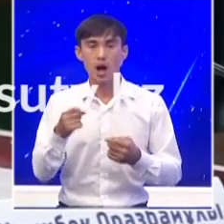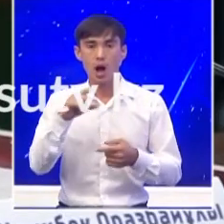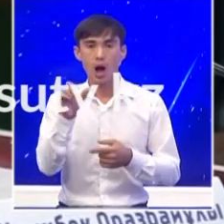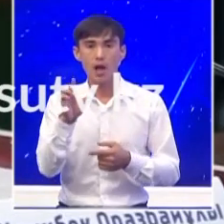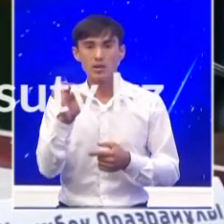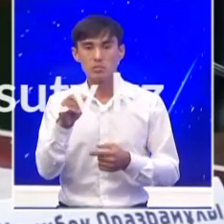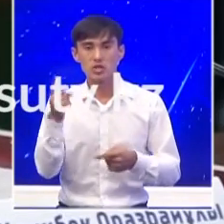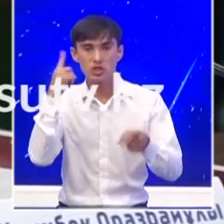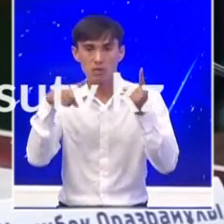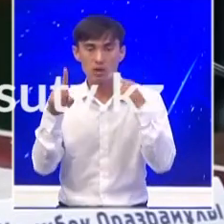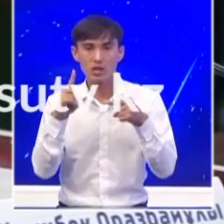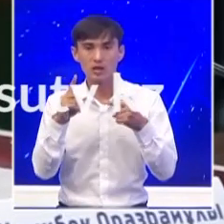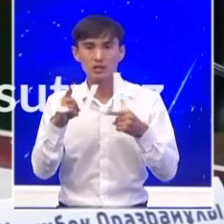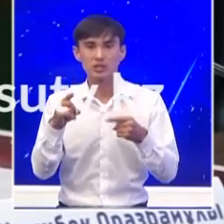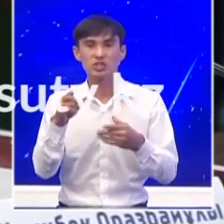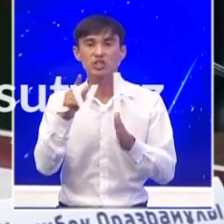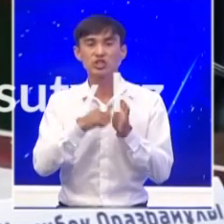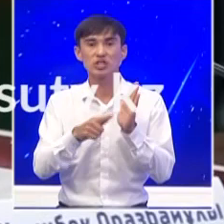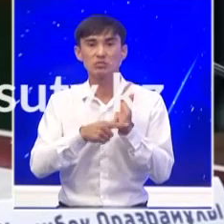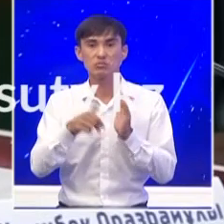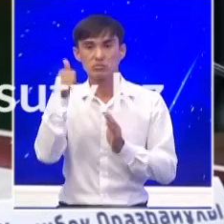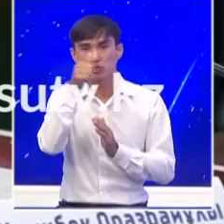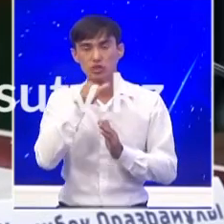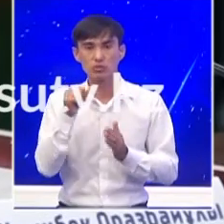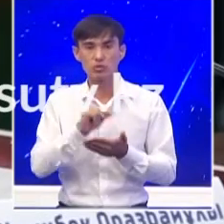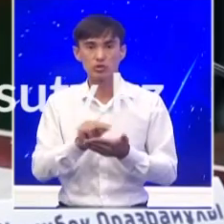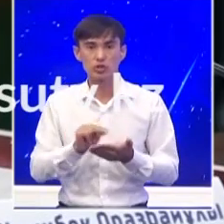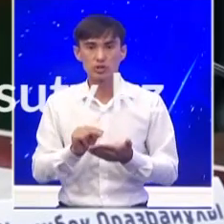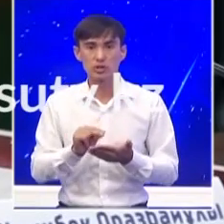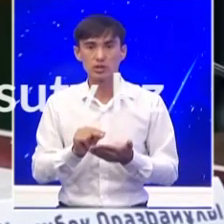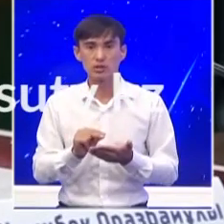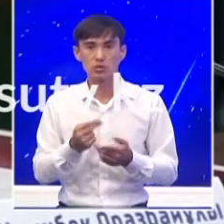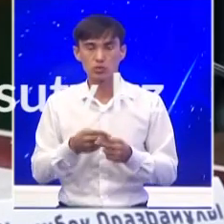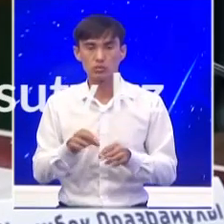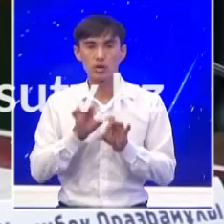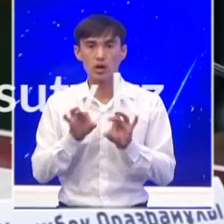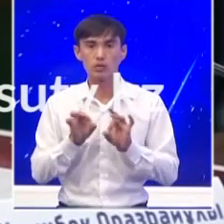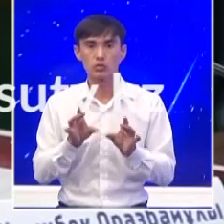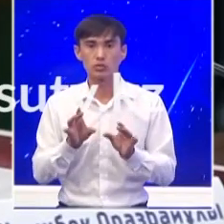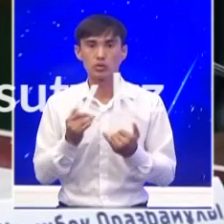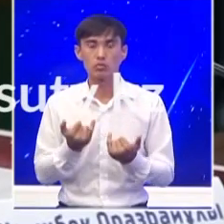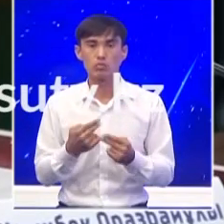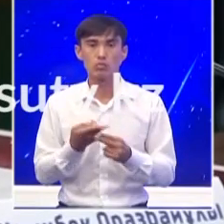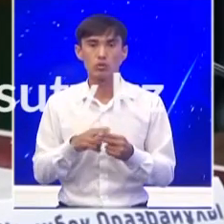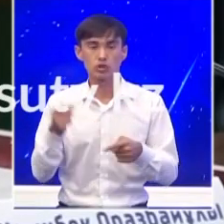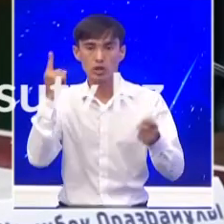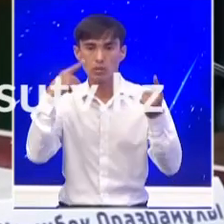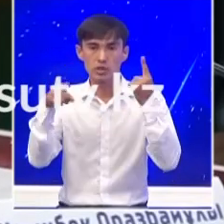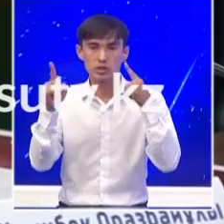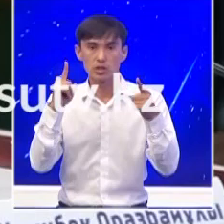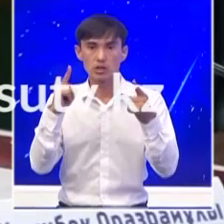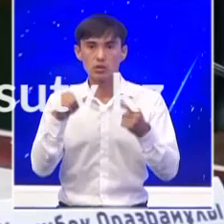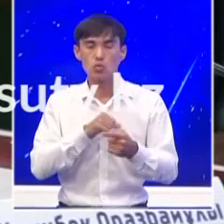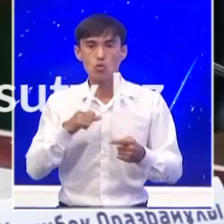шығармаларының канондық нұсқасын 70 жыл бойы қайта жазып бітірді. Міне еңбекпен осыны айту керек. Бұл шығармашылығына,